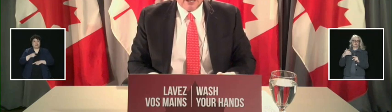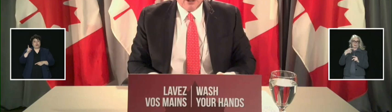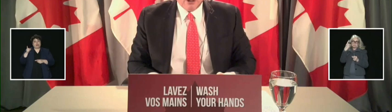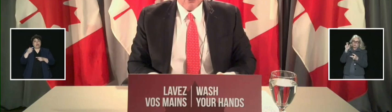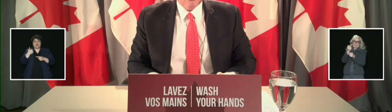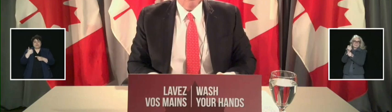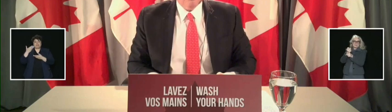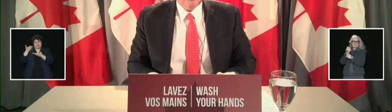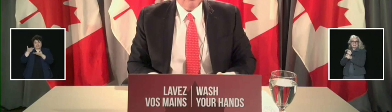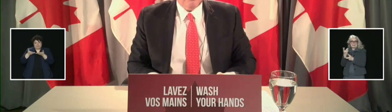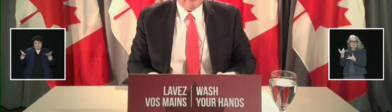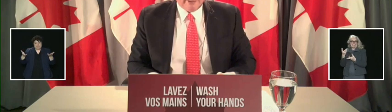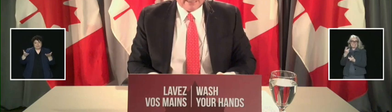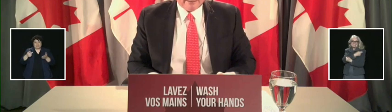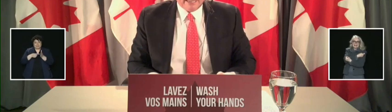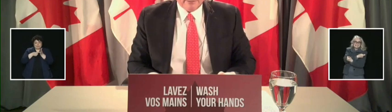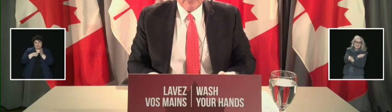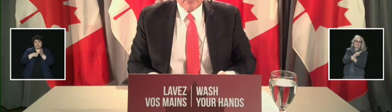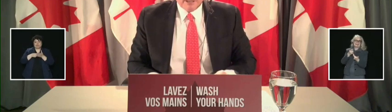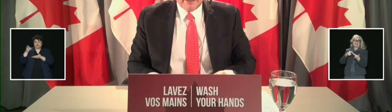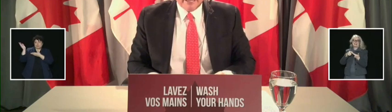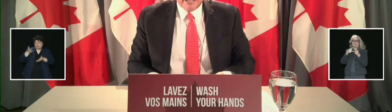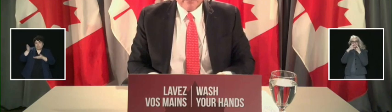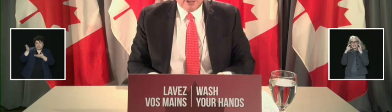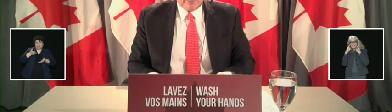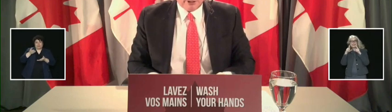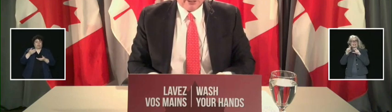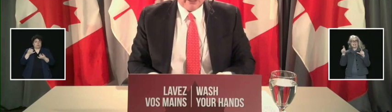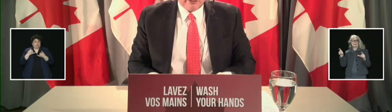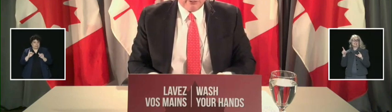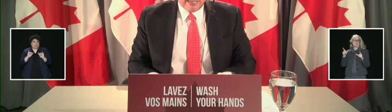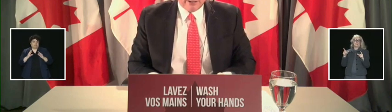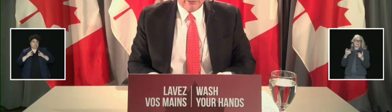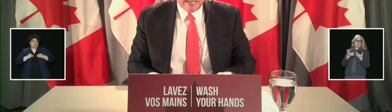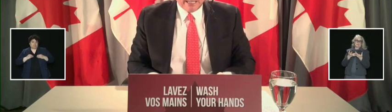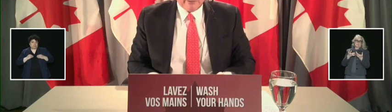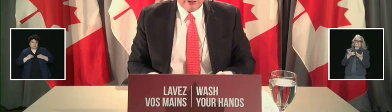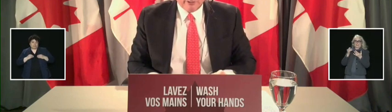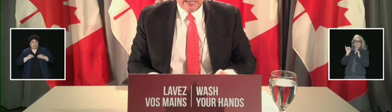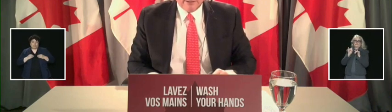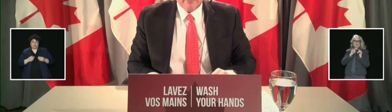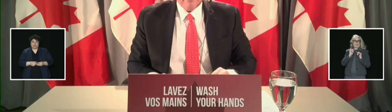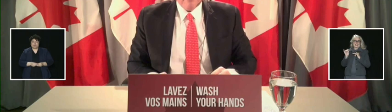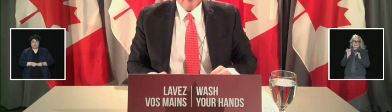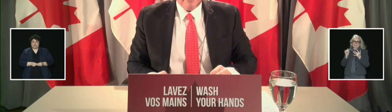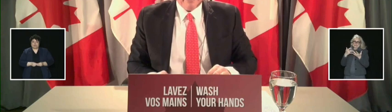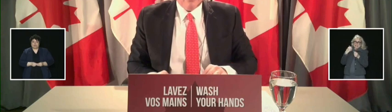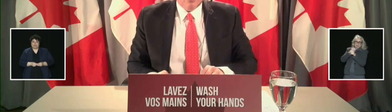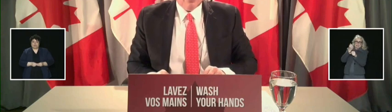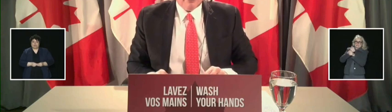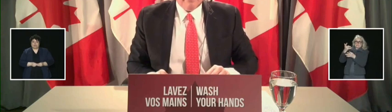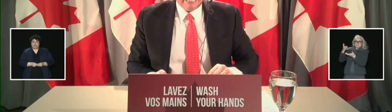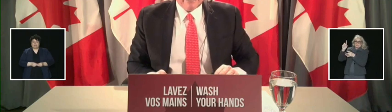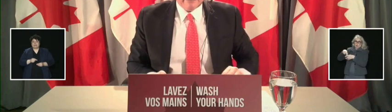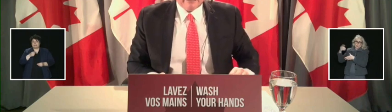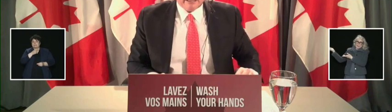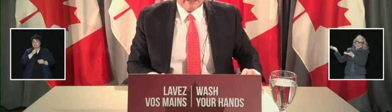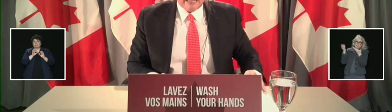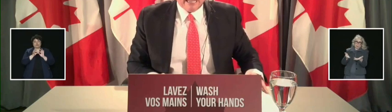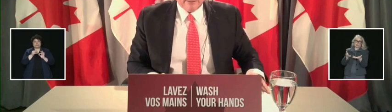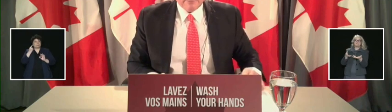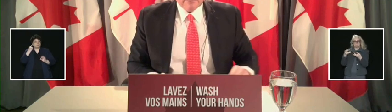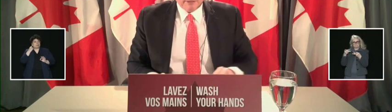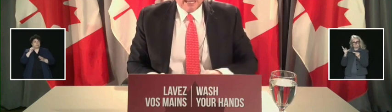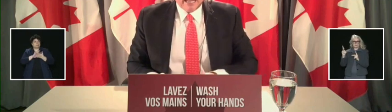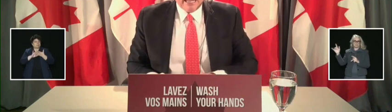'apprivoisionnement contenu de vaccins, d'équipements de protection individuels et d'autres biens